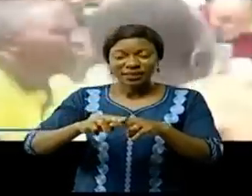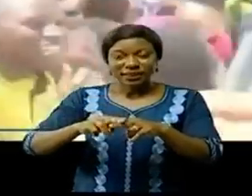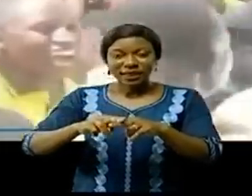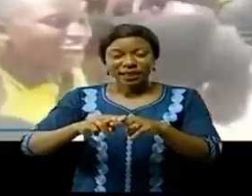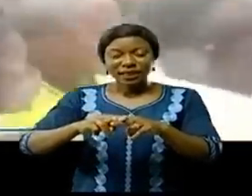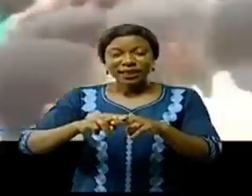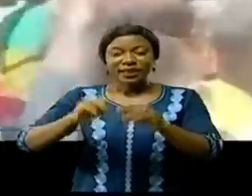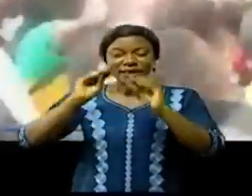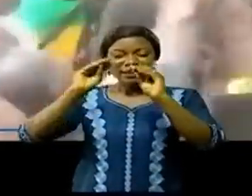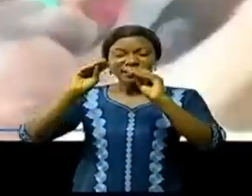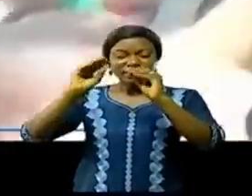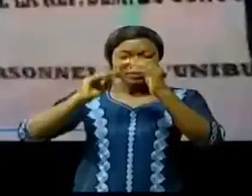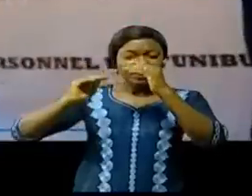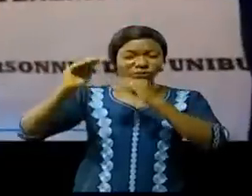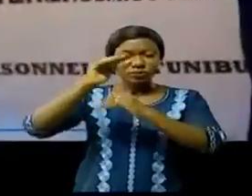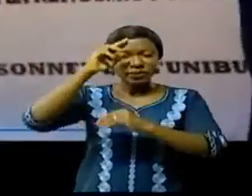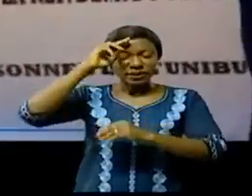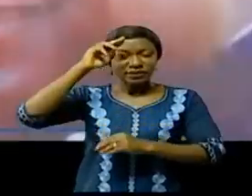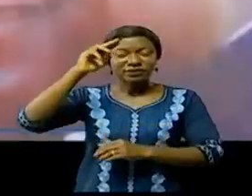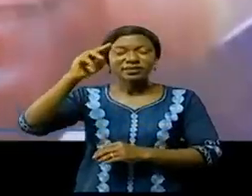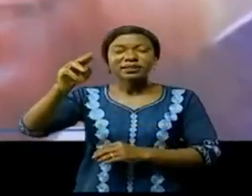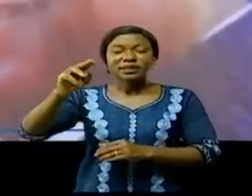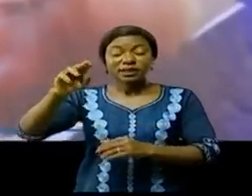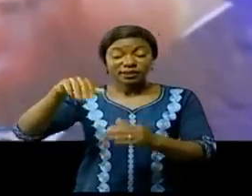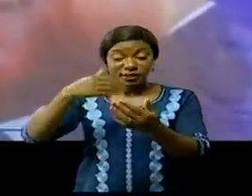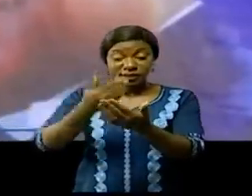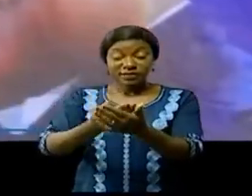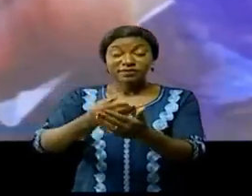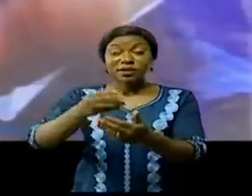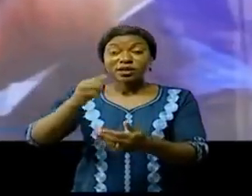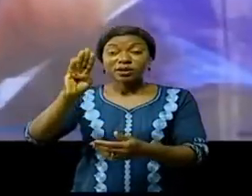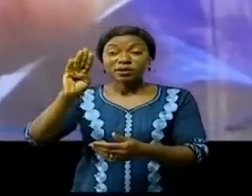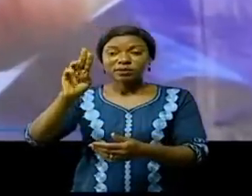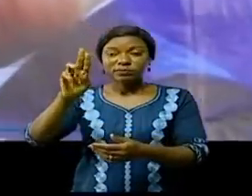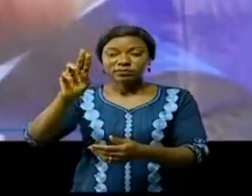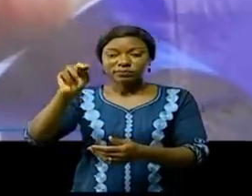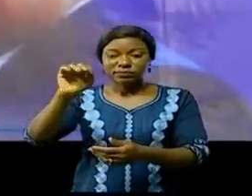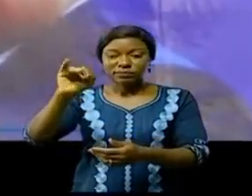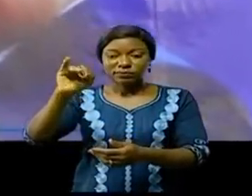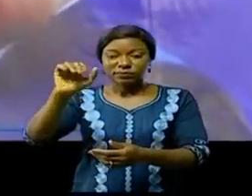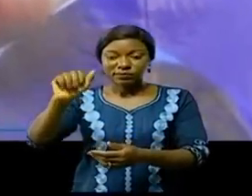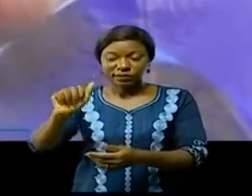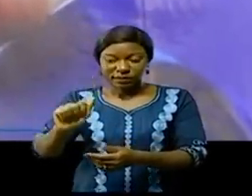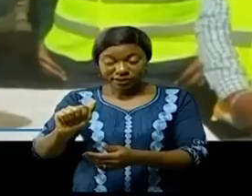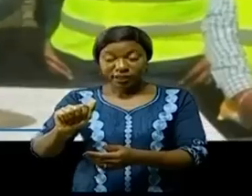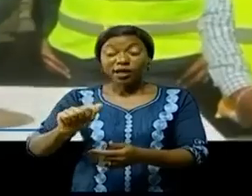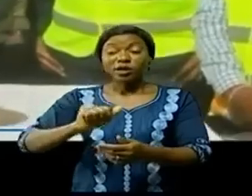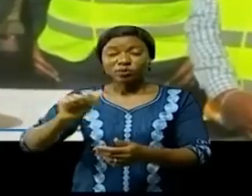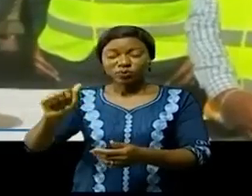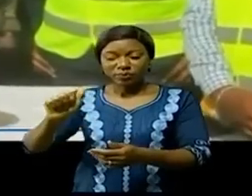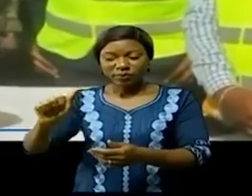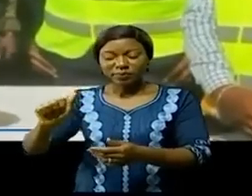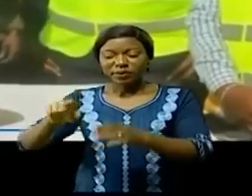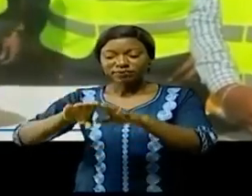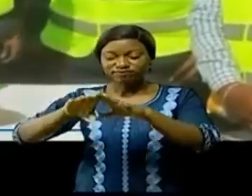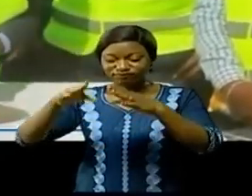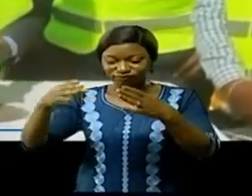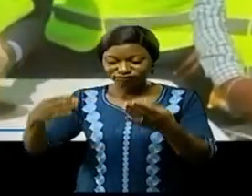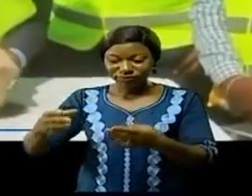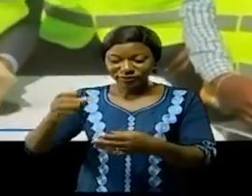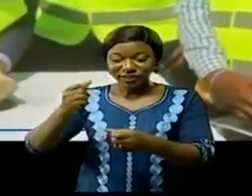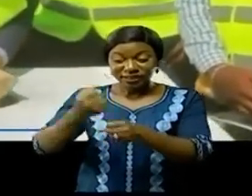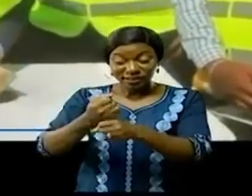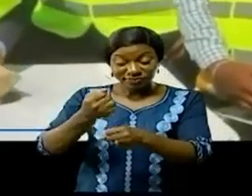est arrivé en ville de Bounia. Aussitôt arrivé, le patron de l'ESI en République démocratique du Congo a procédé au lancement des travaux de construction